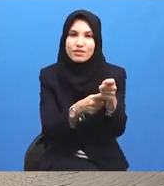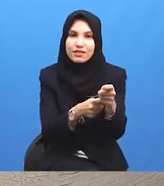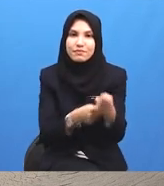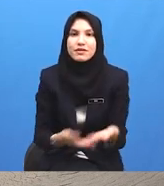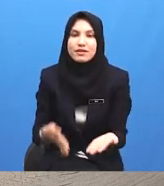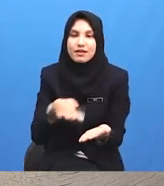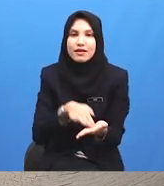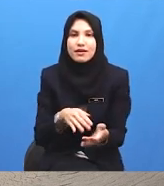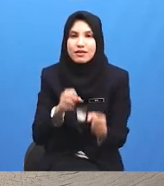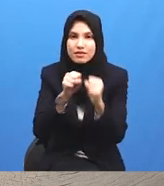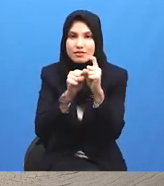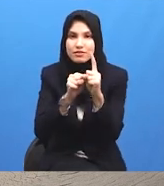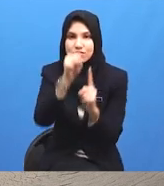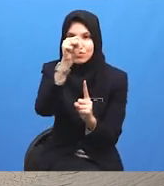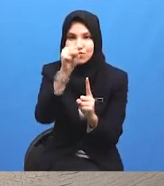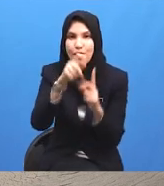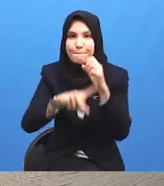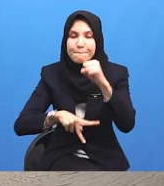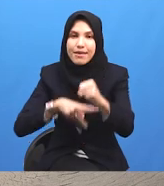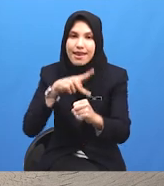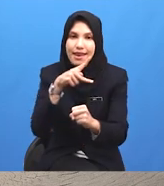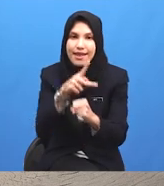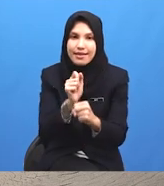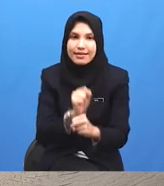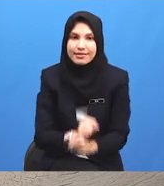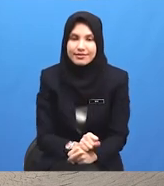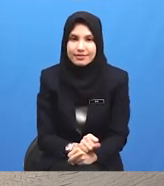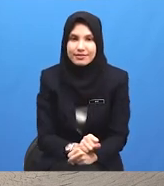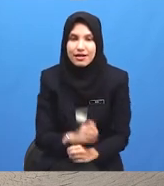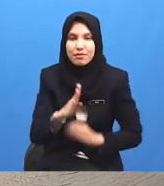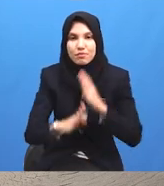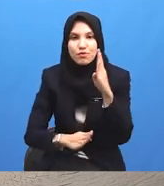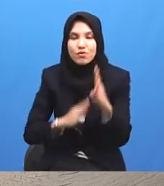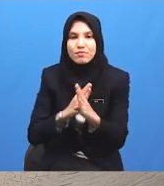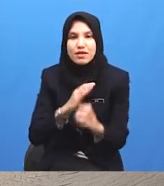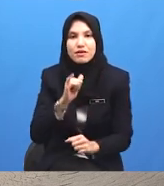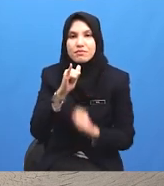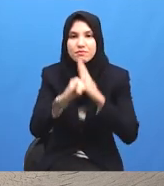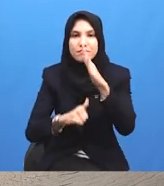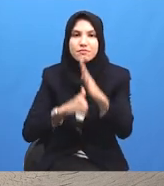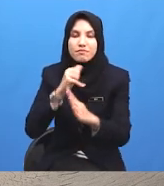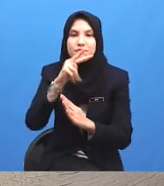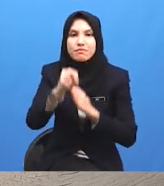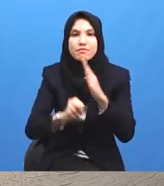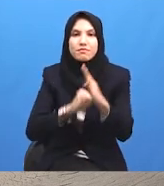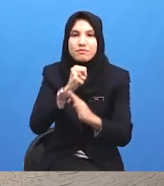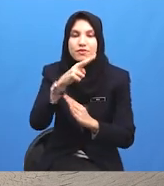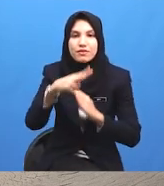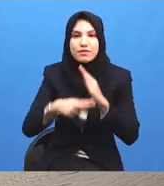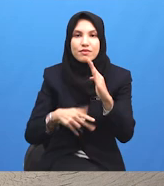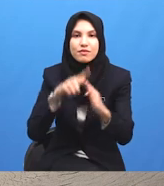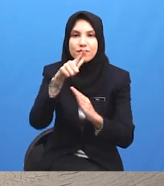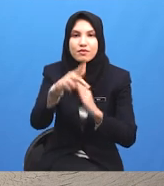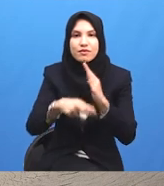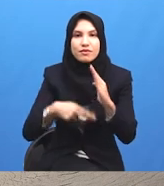planet. Antara Bumi, Mustari, Neptune, Zuhal dan